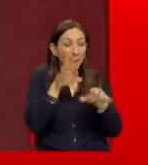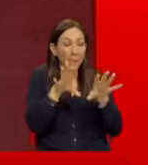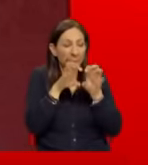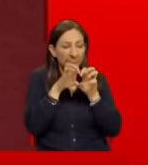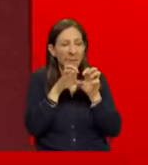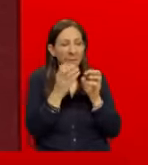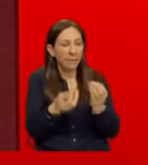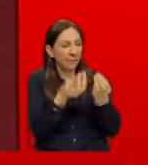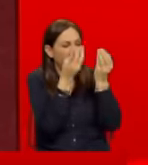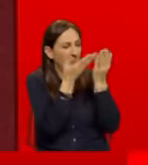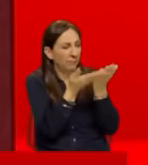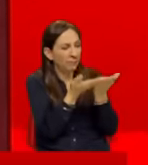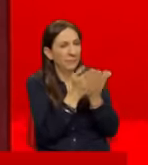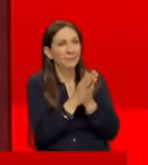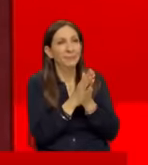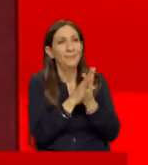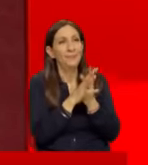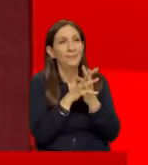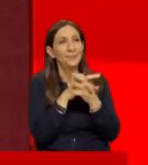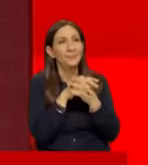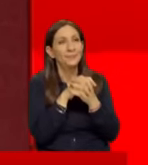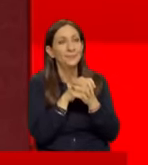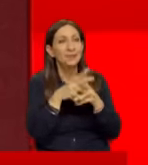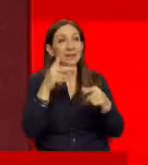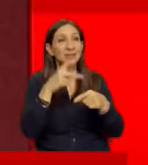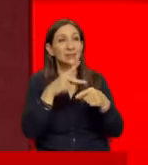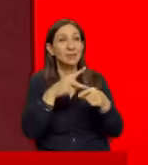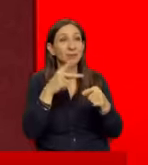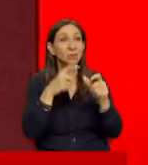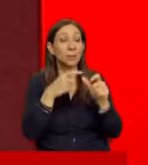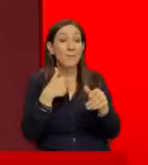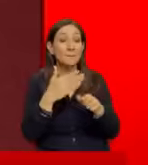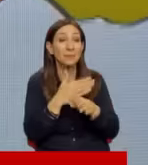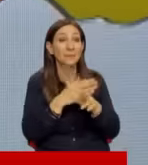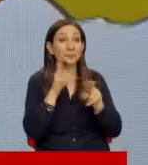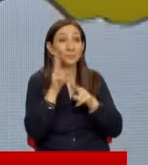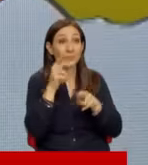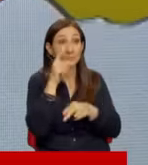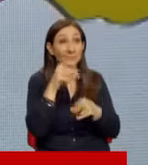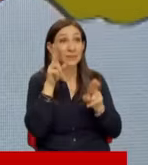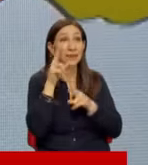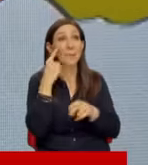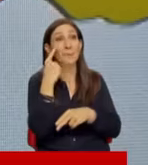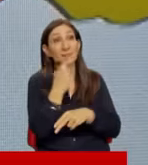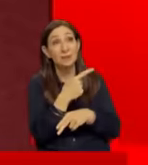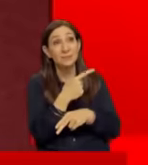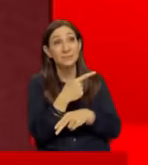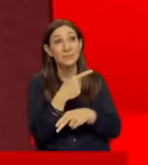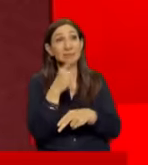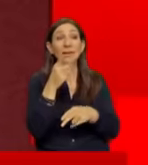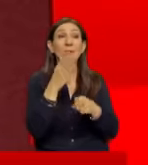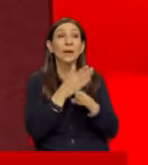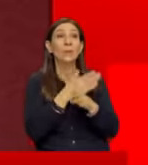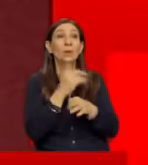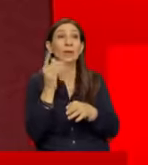etkisiyle karşımıza böyle bir tablo çıktı. Zafer Söken, benim memleketimiz Çanakkale. Bir Çanakkale'ye bakalım. Senin